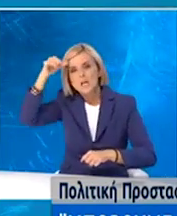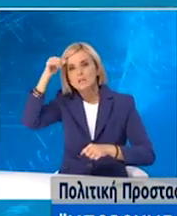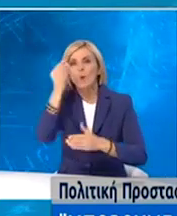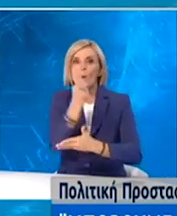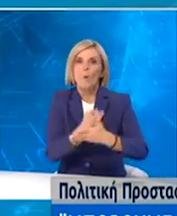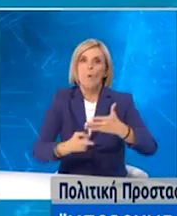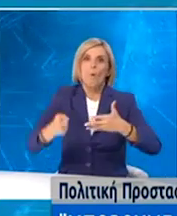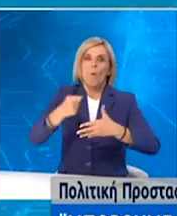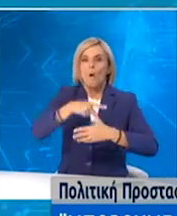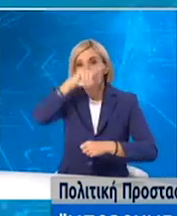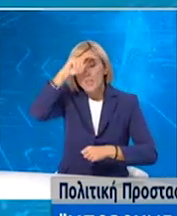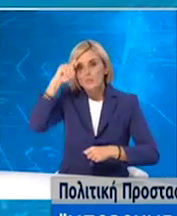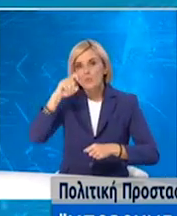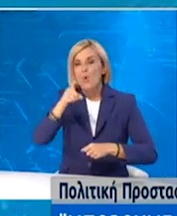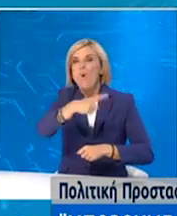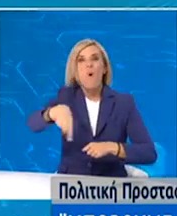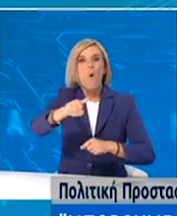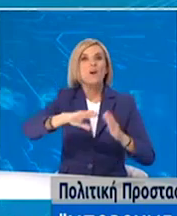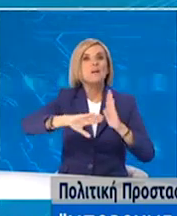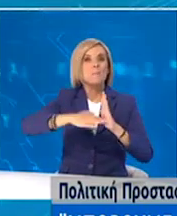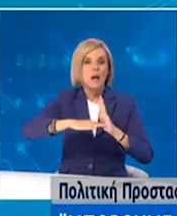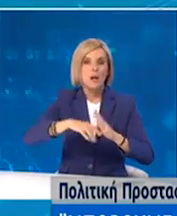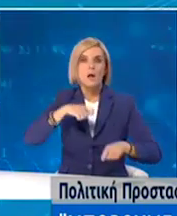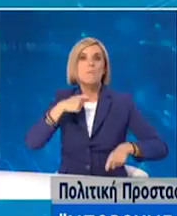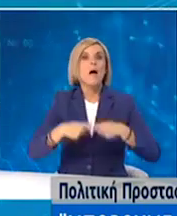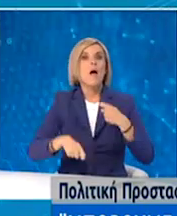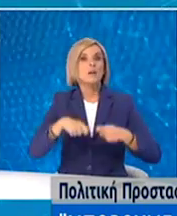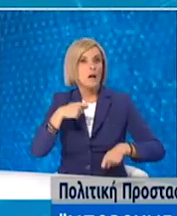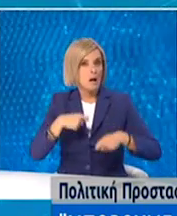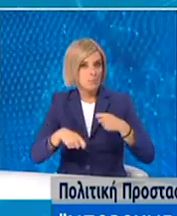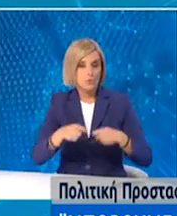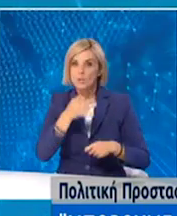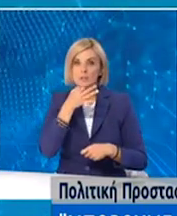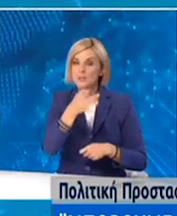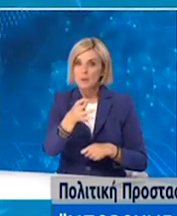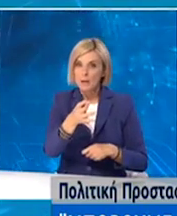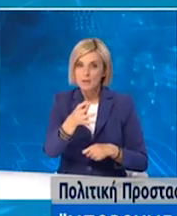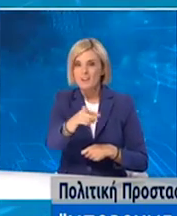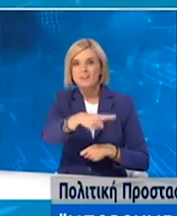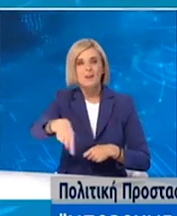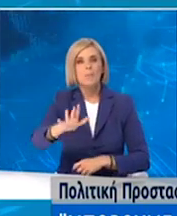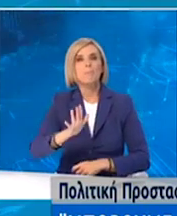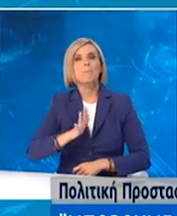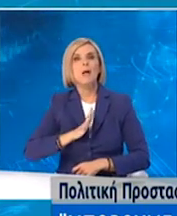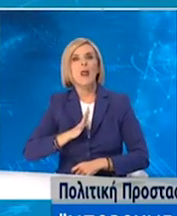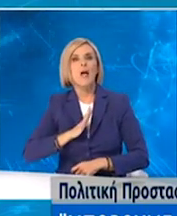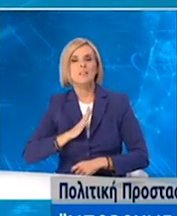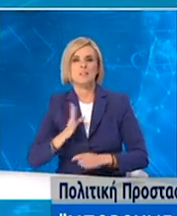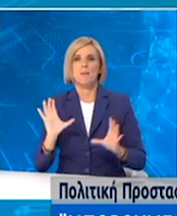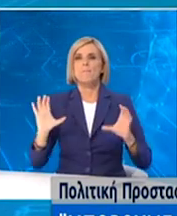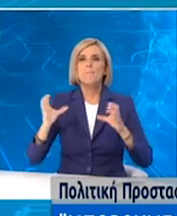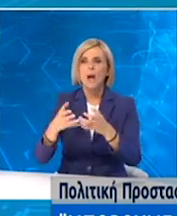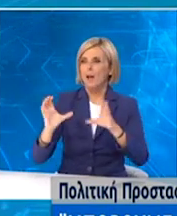τους. Μου είπαν όμως με παράπονο ότι δεν ισχύει το ίδιο από όλους τους πελάτες και μου περιέγραψαν φαινόμενα, κυρίως με μεγάλες παρέες